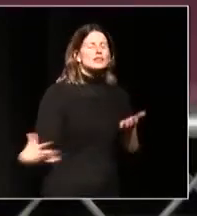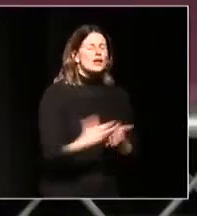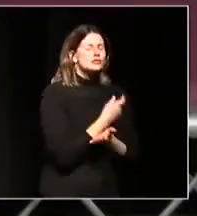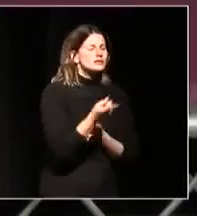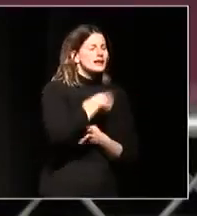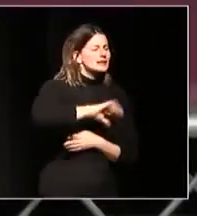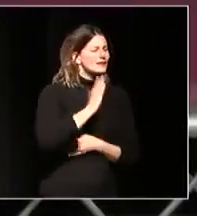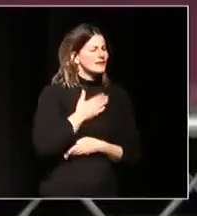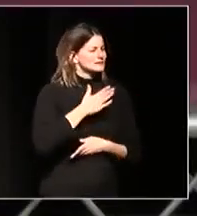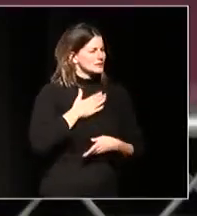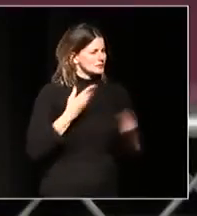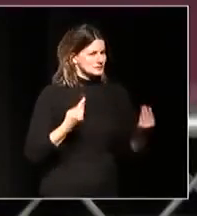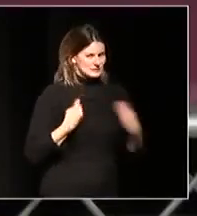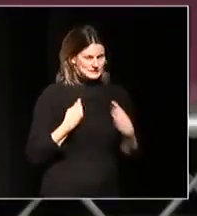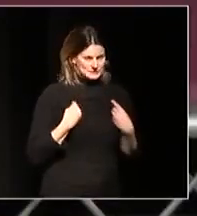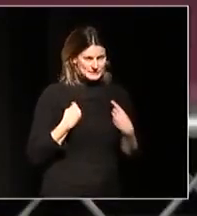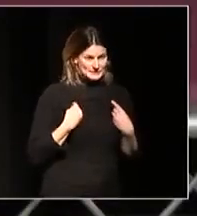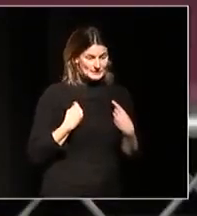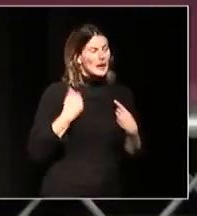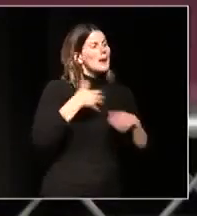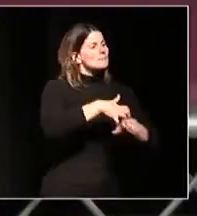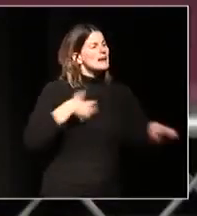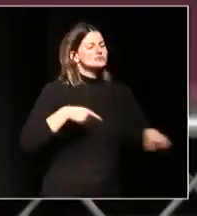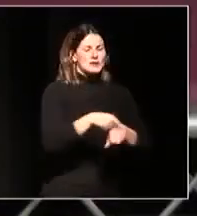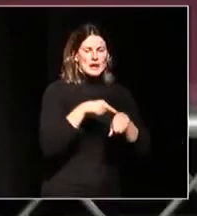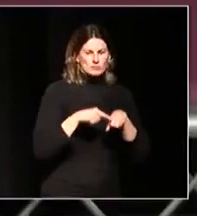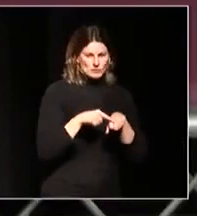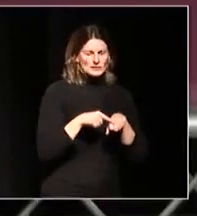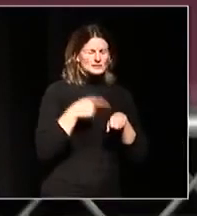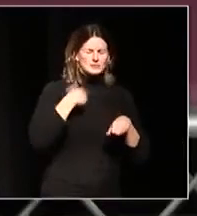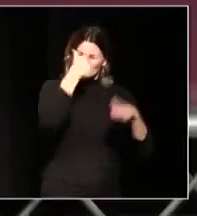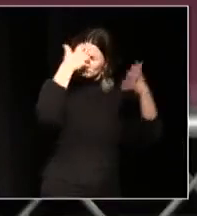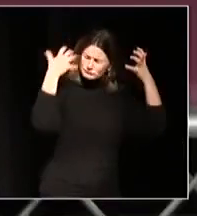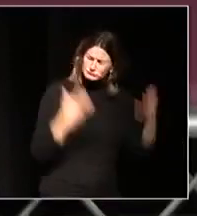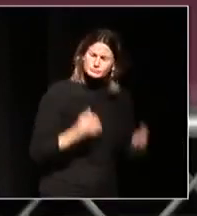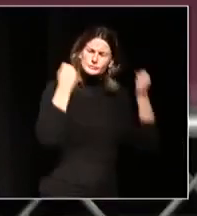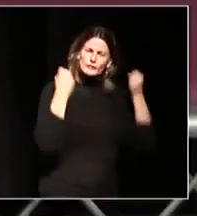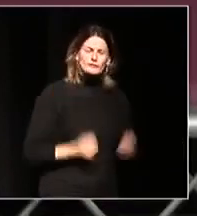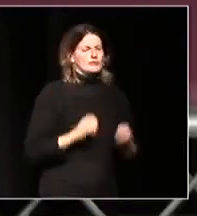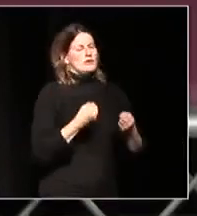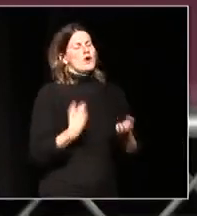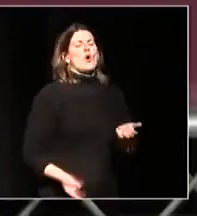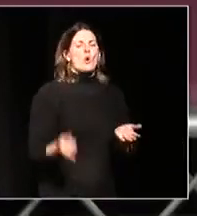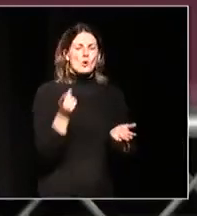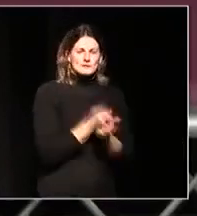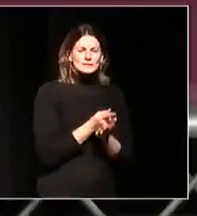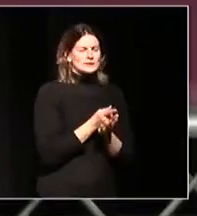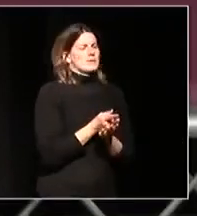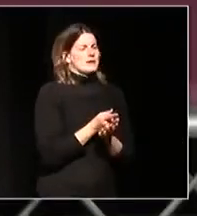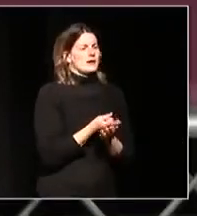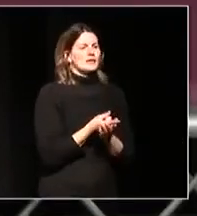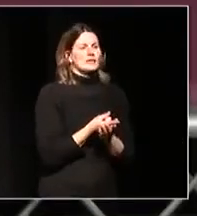que afecta les nostres vides, aquesta majoria política que estic convençuda que tornarà a